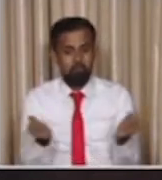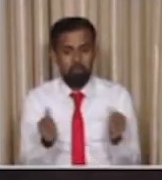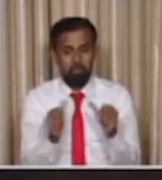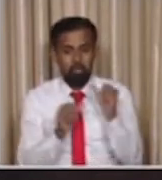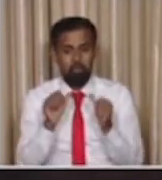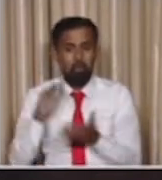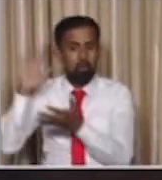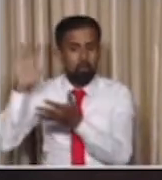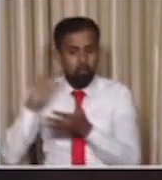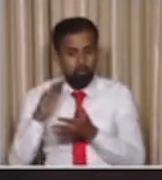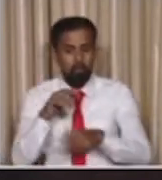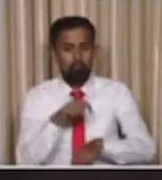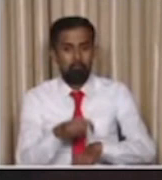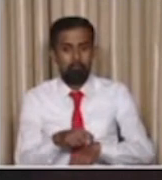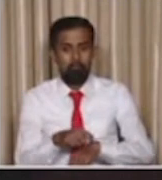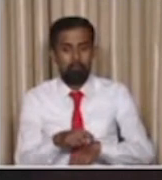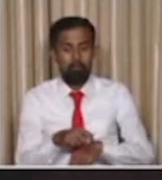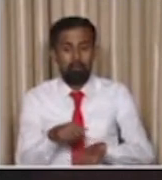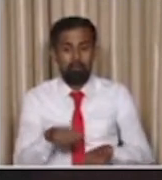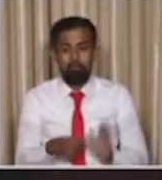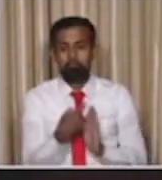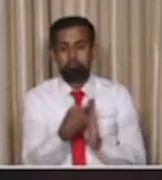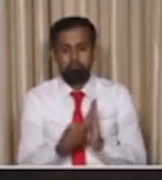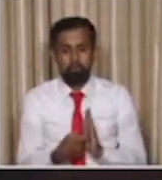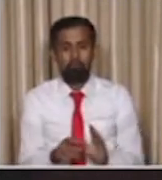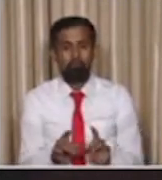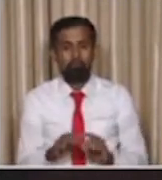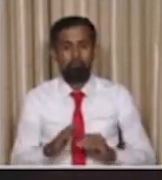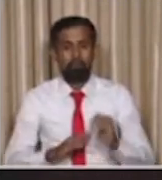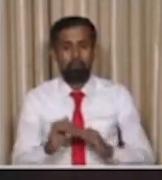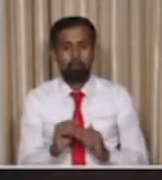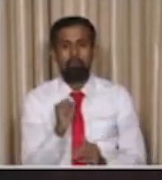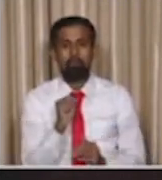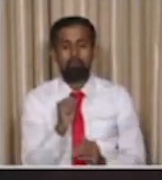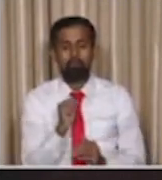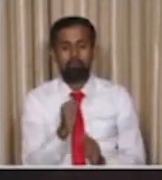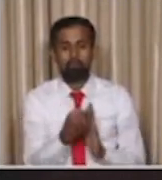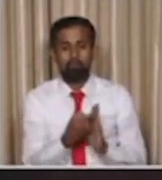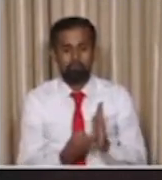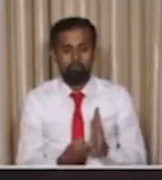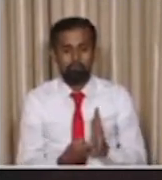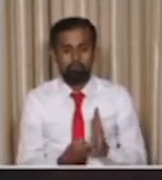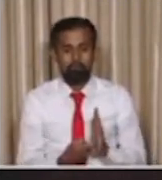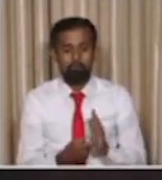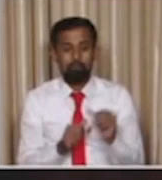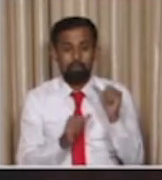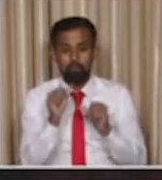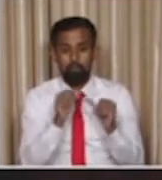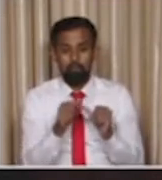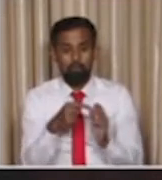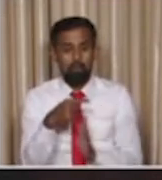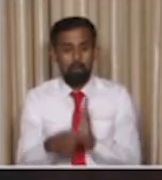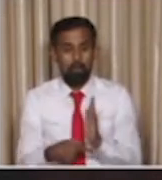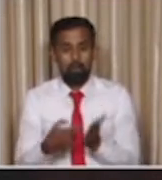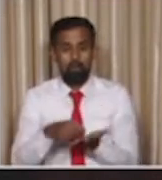ආනයනය කිරීමට සිදුවන අවස්ථාවේදී පහත සඳහන් නිර්ණායකයා අනුගමනය කරනවා. මොනවද අනුගමනය කරන නිර්ණායකයන්? එම ඖෂධ සඳහා